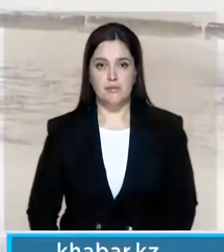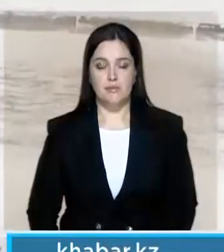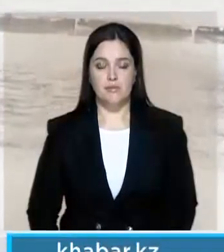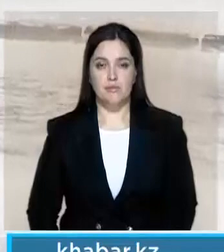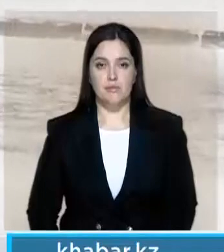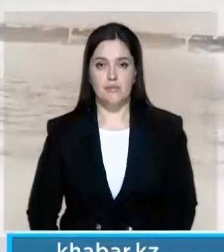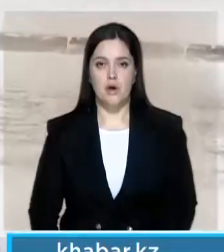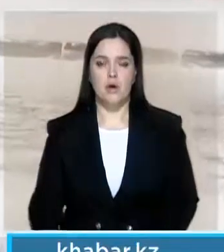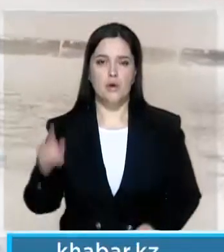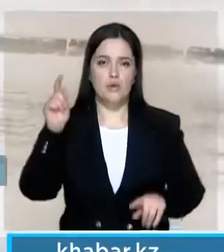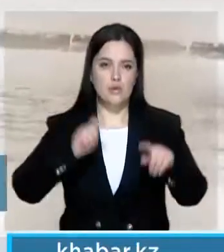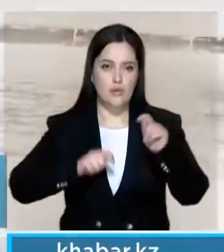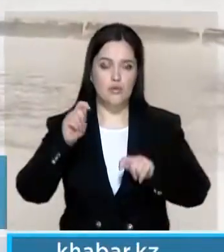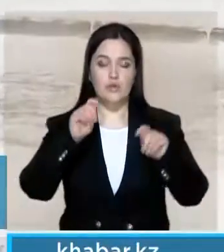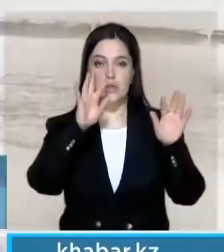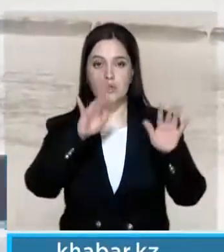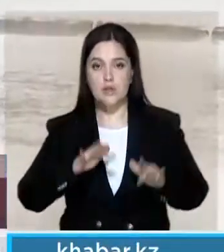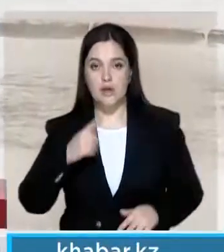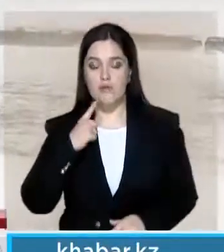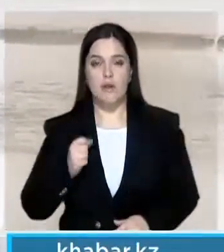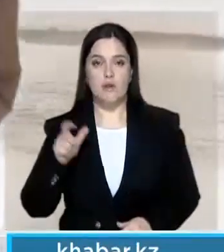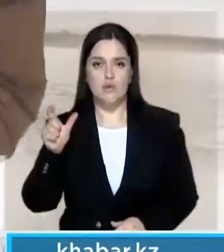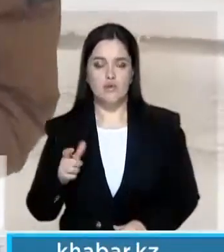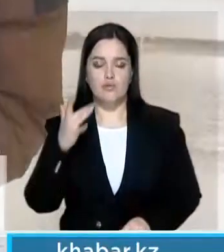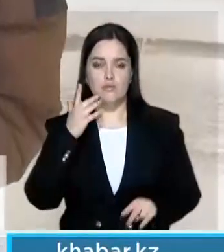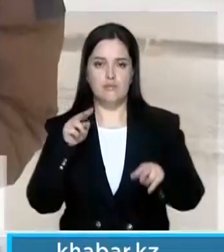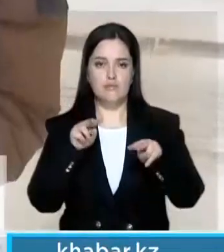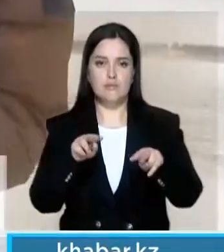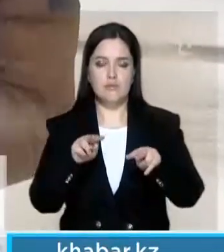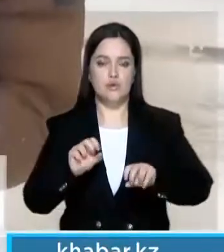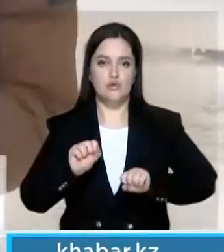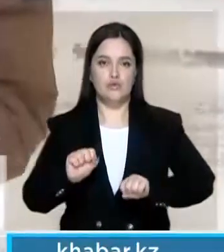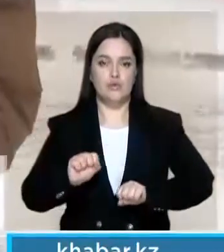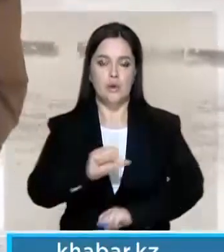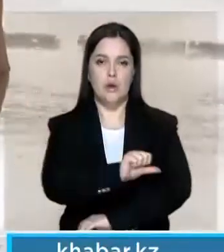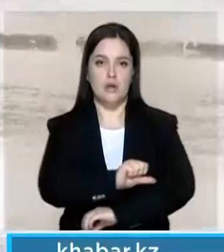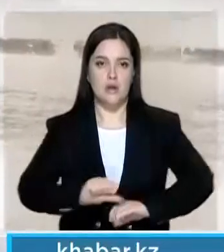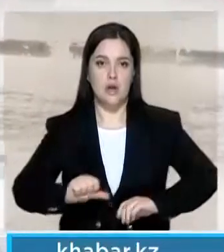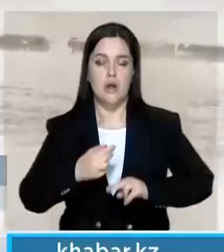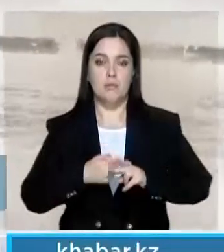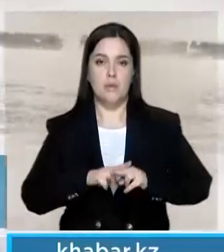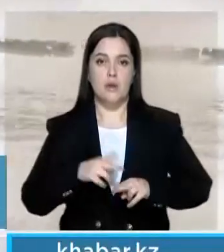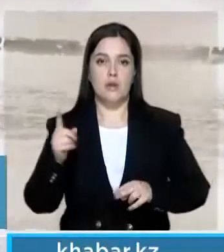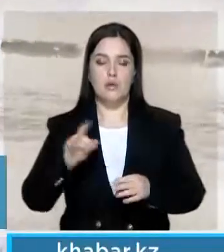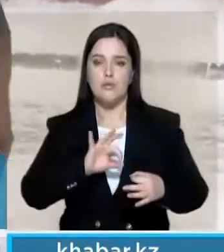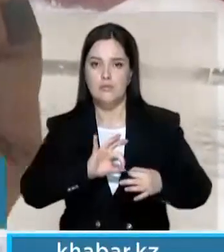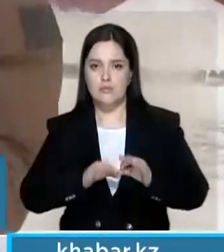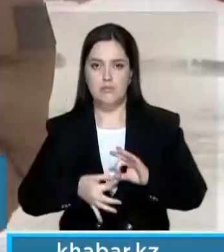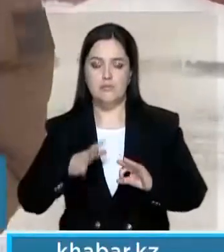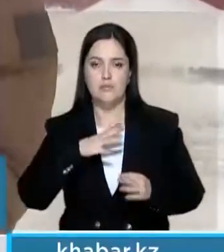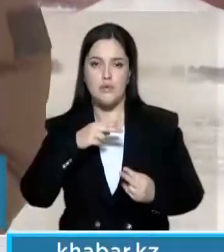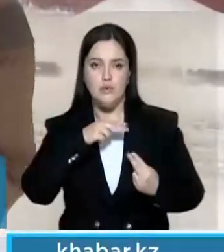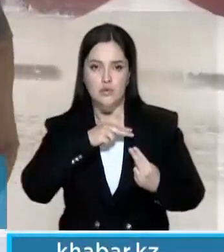И в дождь и снег военнослужащие Национальной гвардии на страже порядка и безопасности. Они ковали свое доблестное имя кропотливым трудом